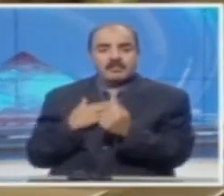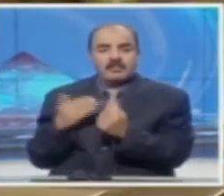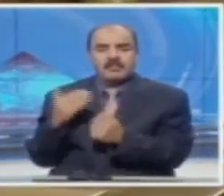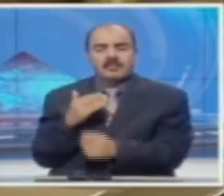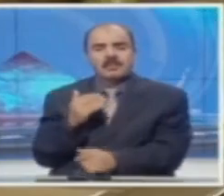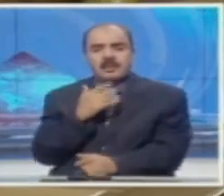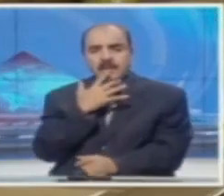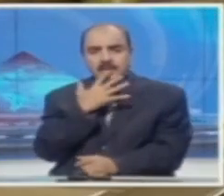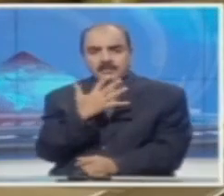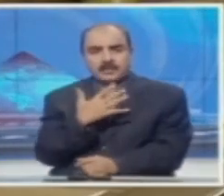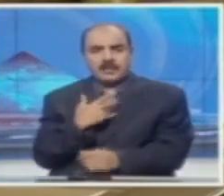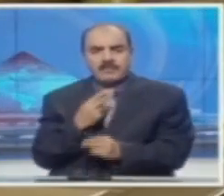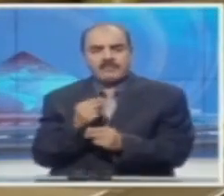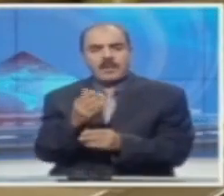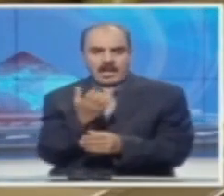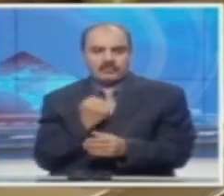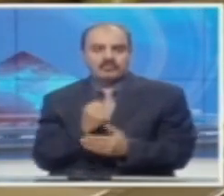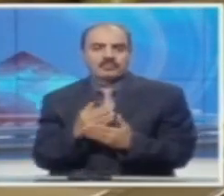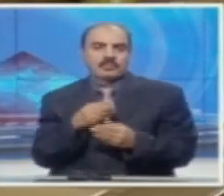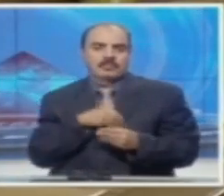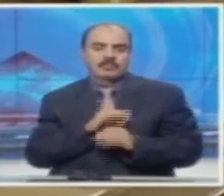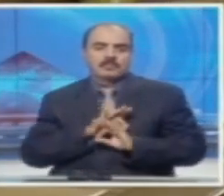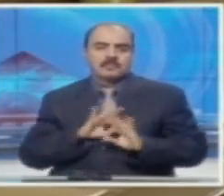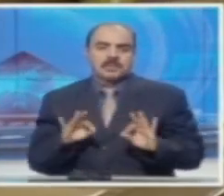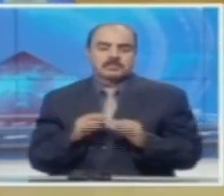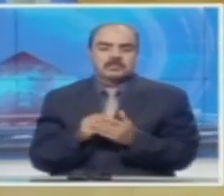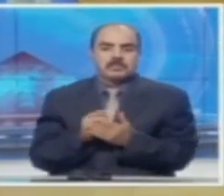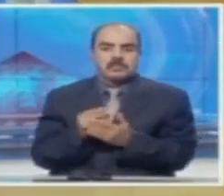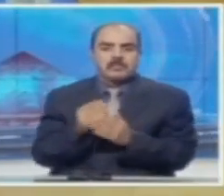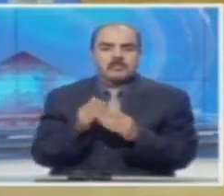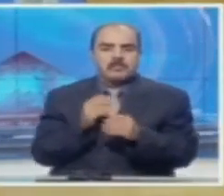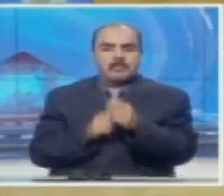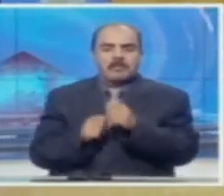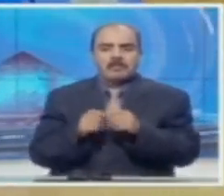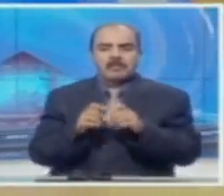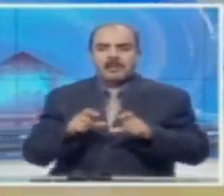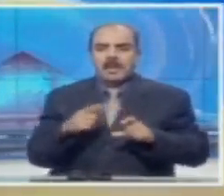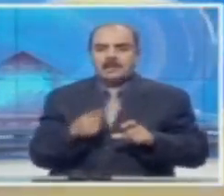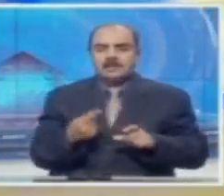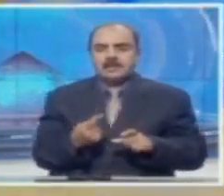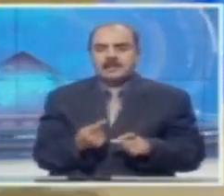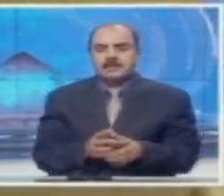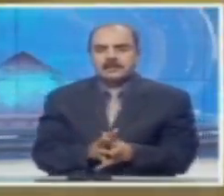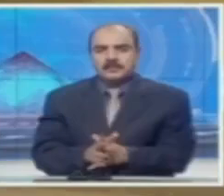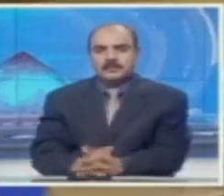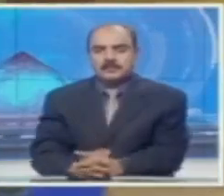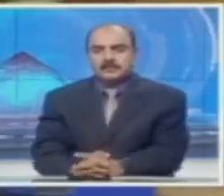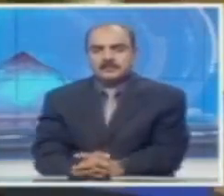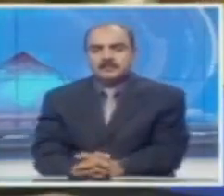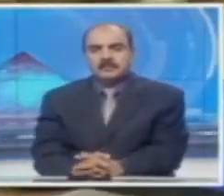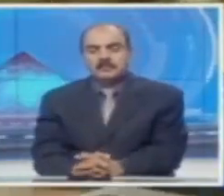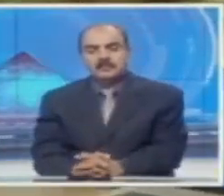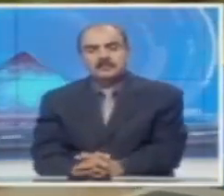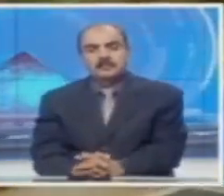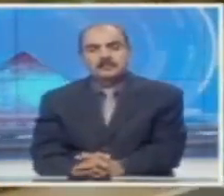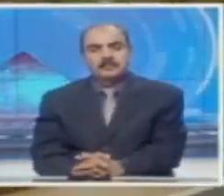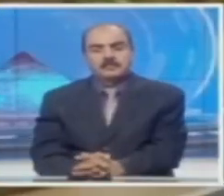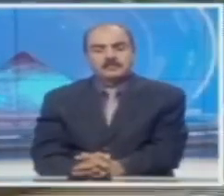مرور 5 سنوات من تاريخ السداد بالمقابل المحلي بسعر الصرف وقت الاسترداد.